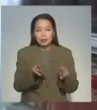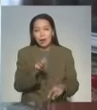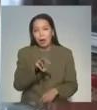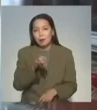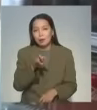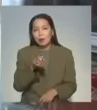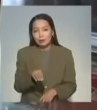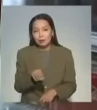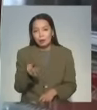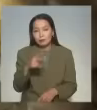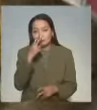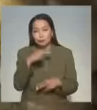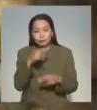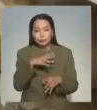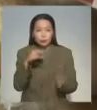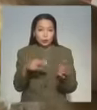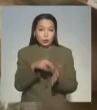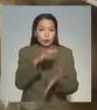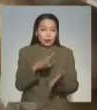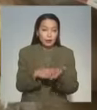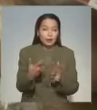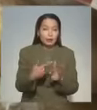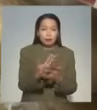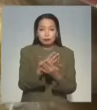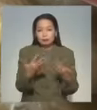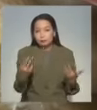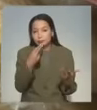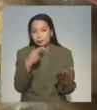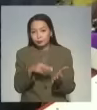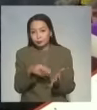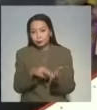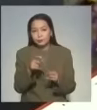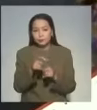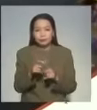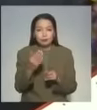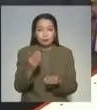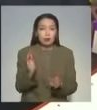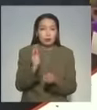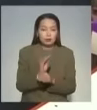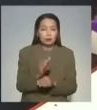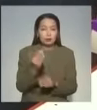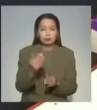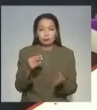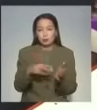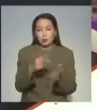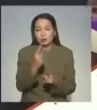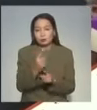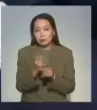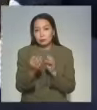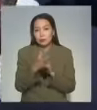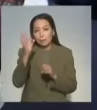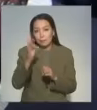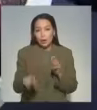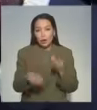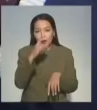Они посмотрели стоимость 19 наименований продуктов. По словам партийцев, надбавка на них не должна превышать 15%.